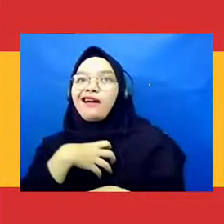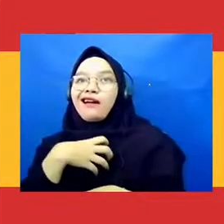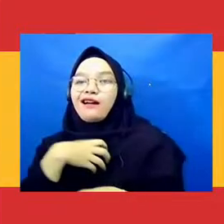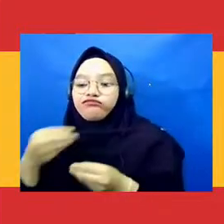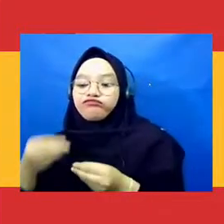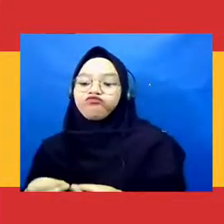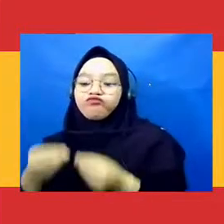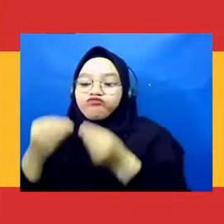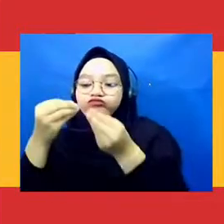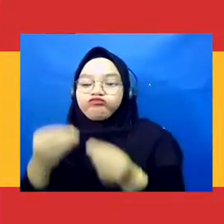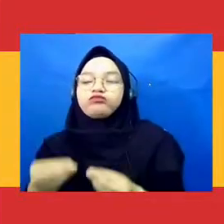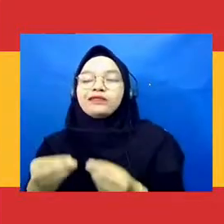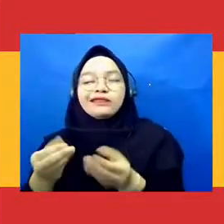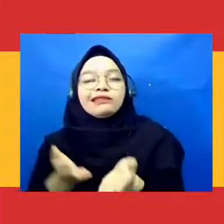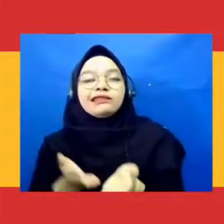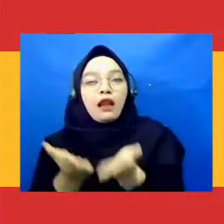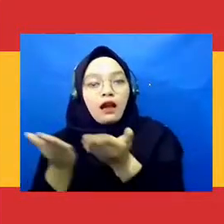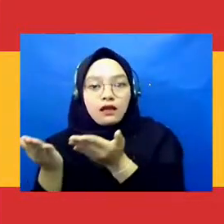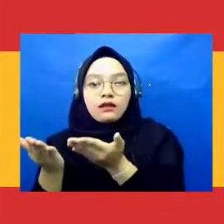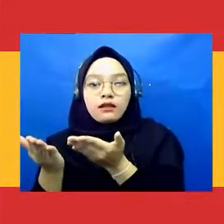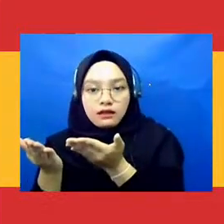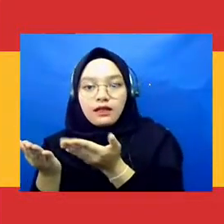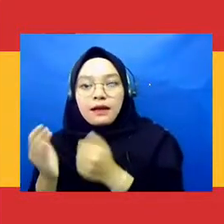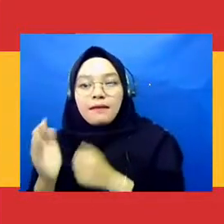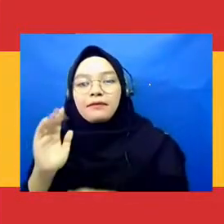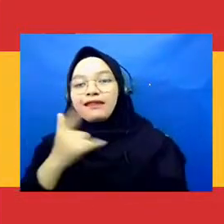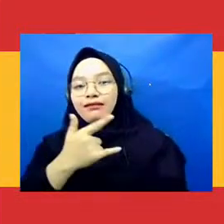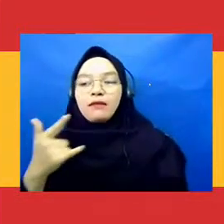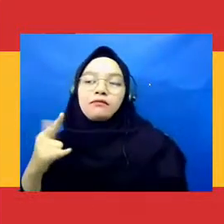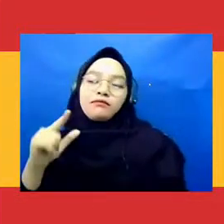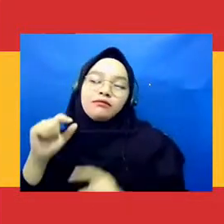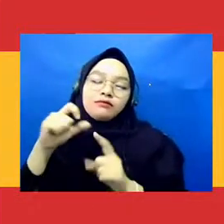Masih pakai sticky note, ditempel-tempel aja.